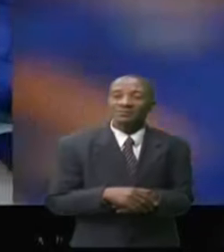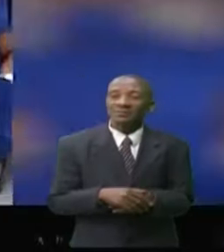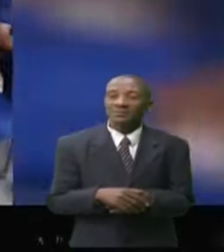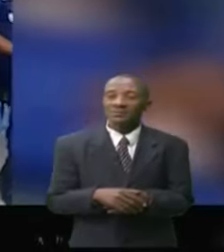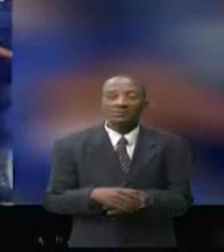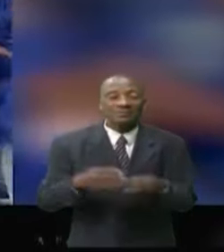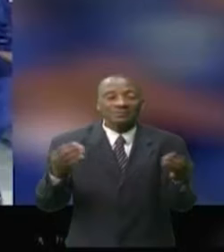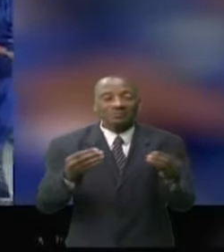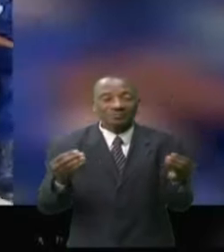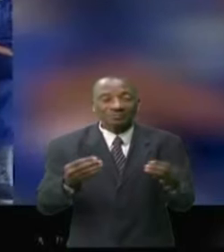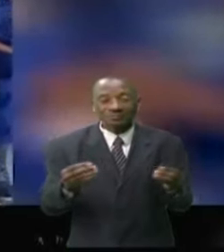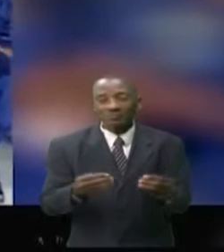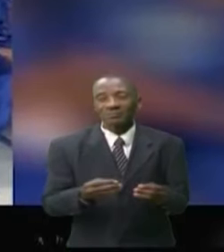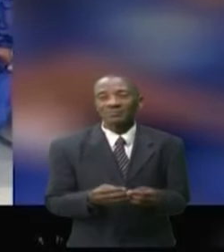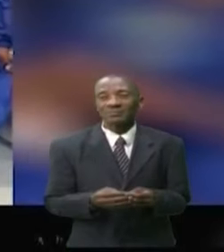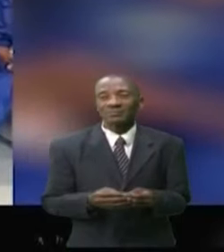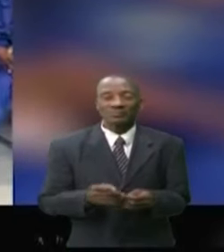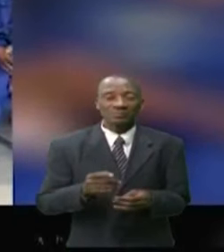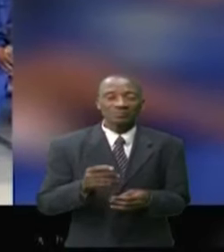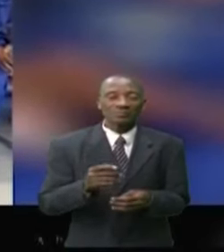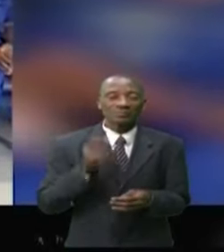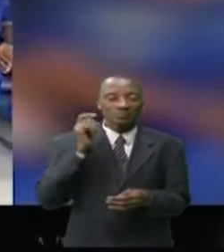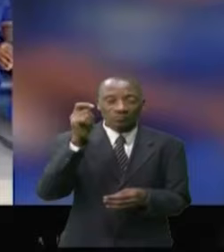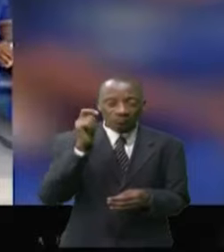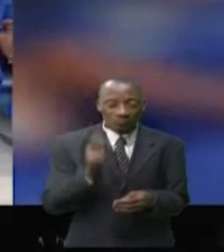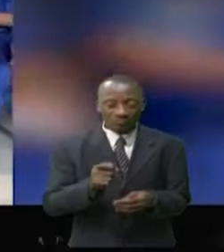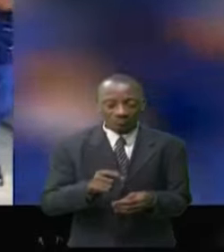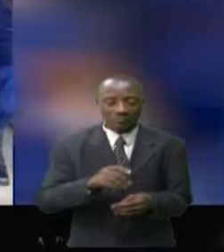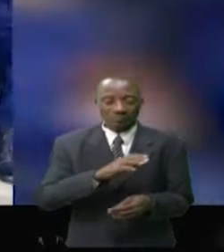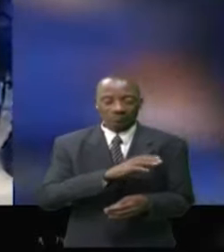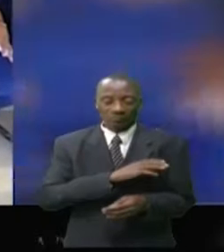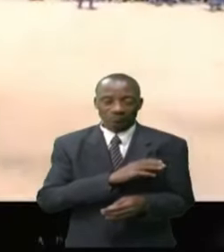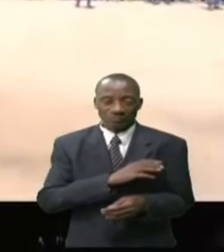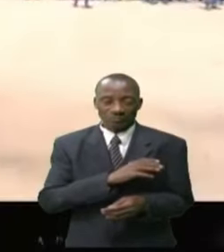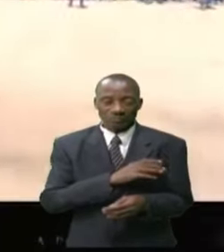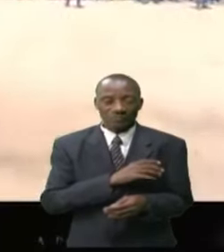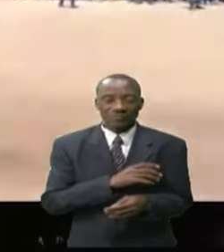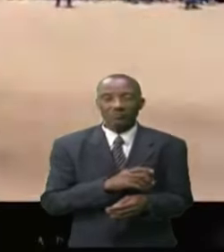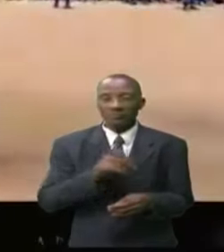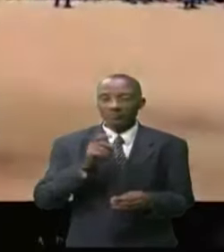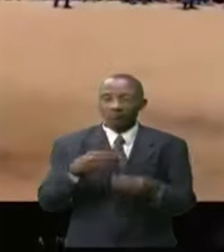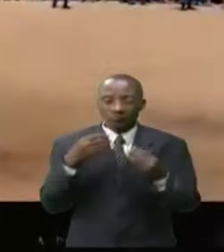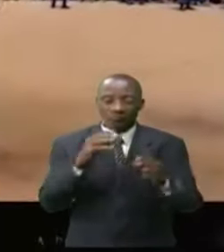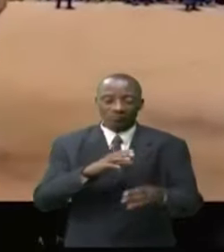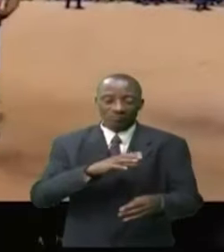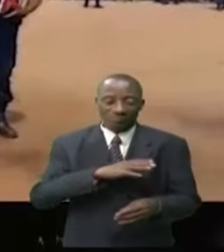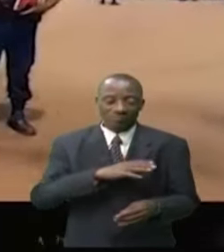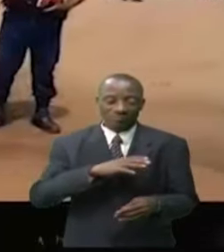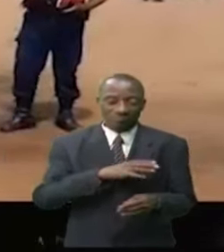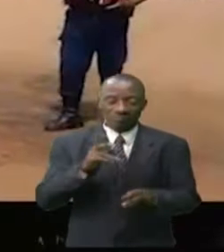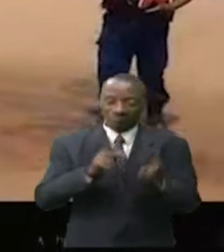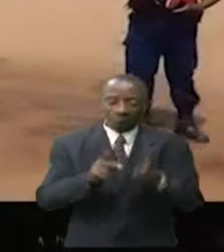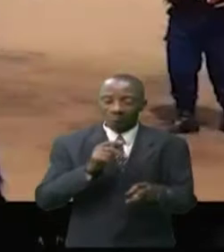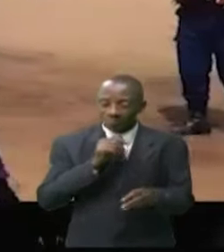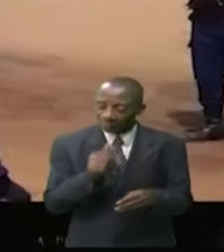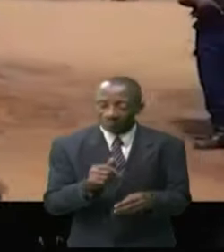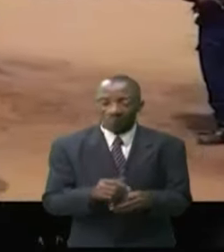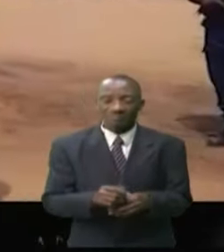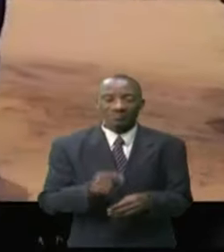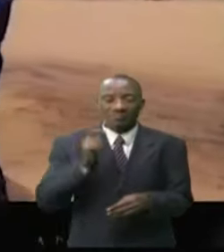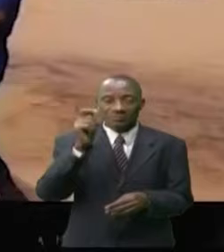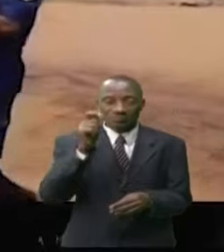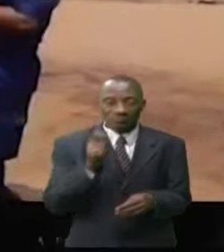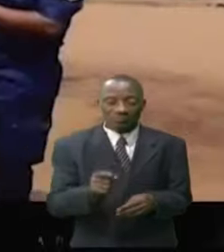sévères contre les récalcitran à l'instar de cet agent de police le commissaire divisionnaire a annoncé le début du recrutement